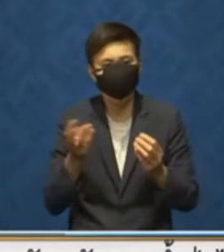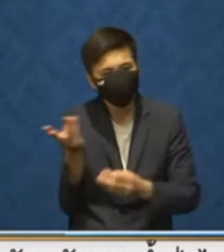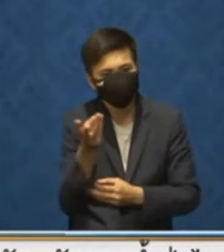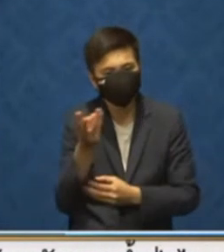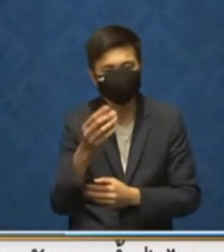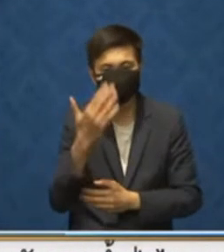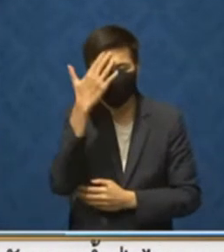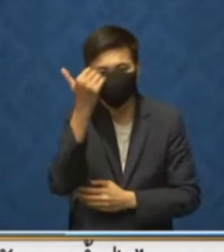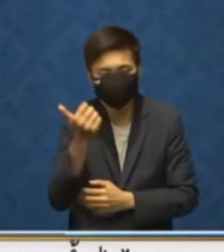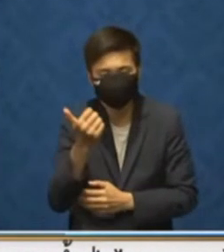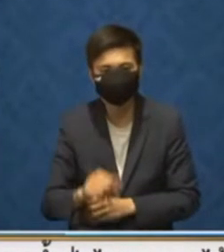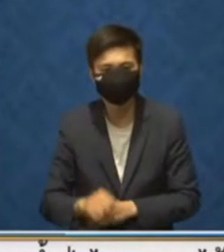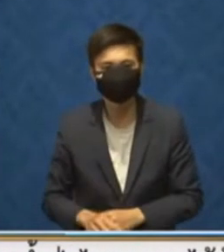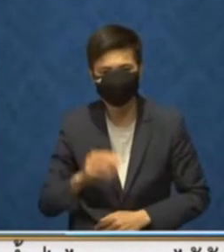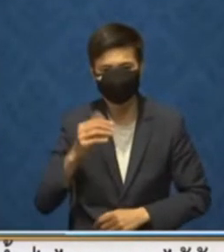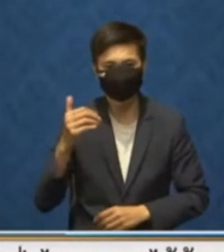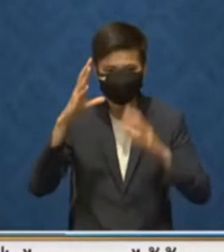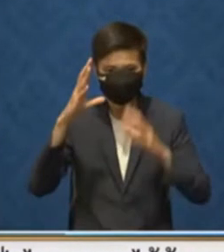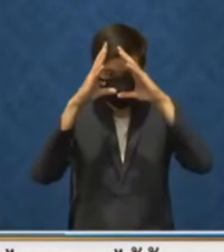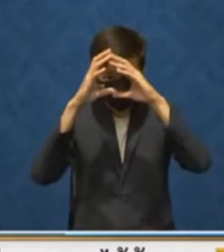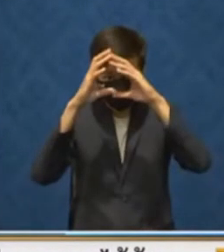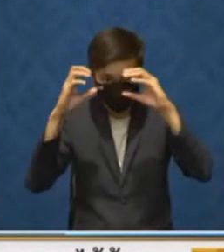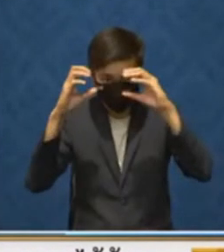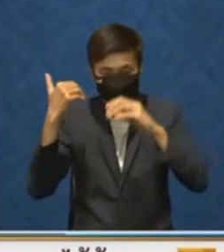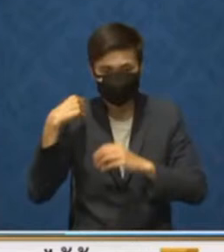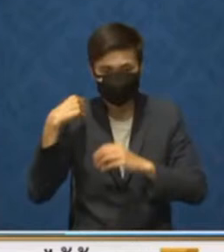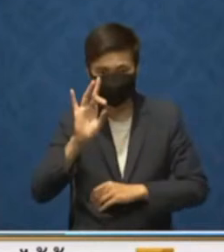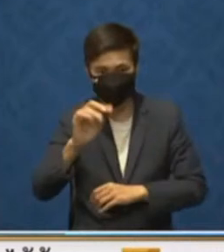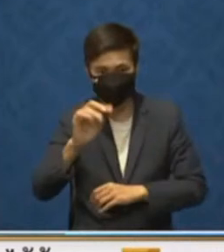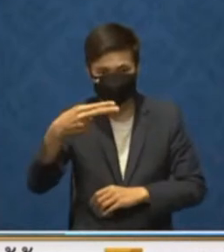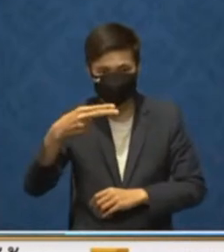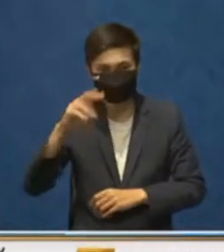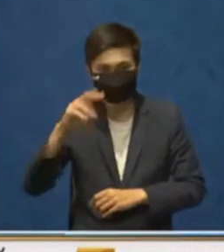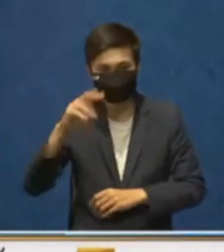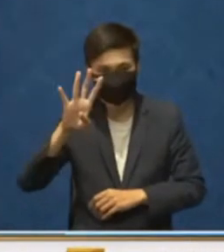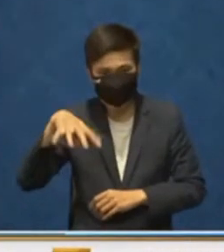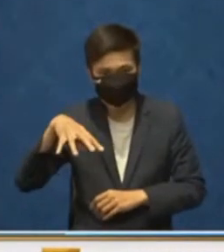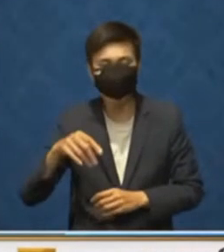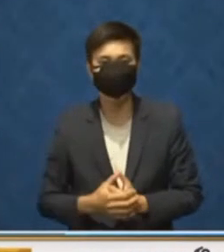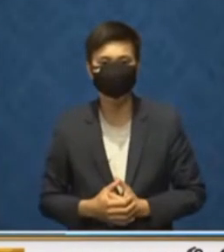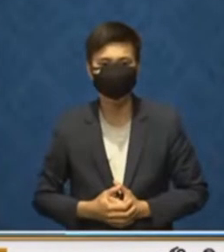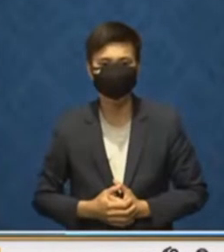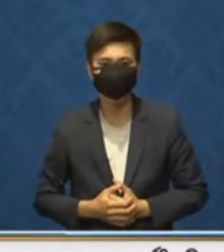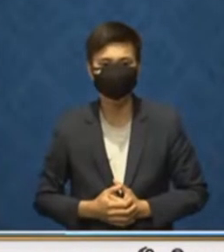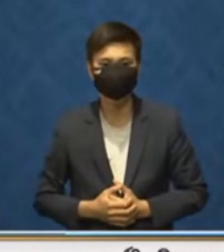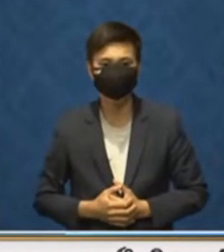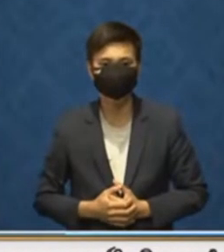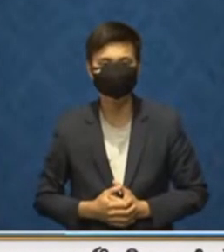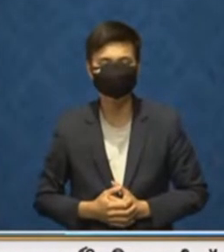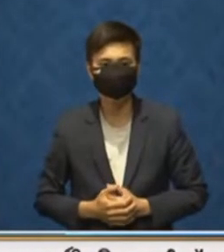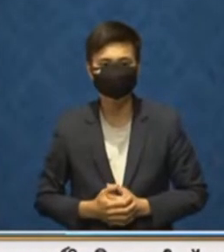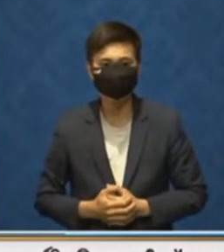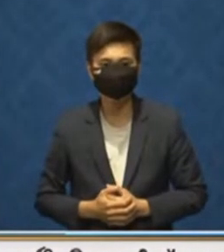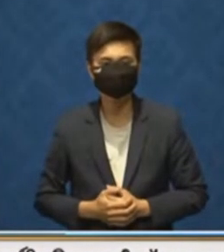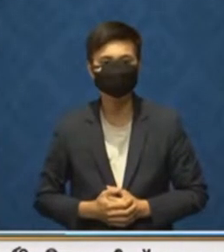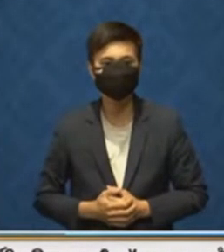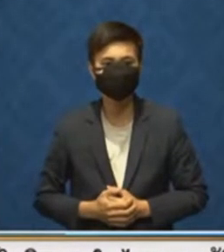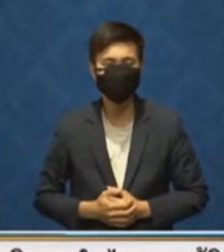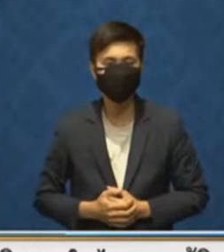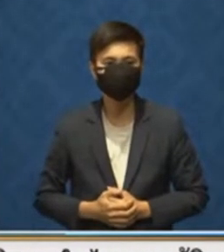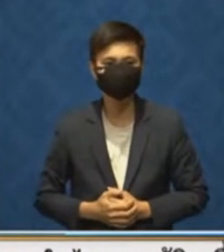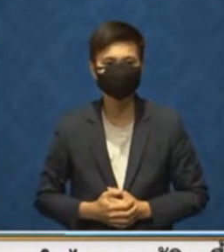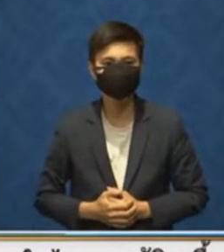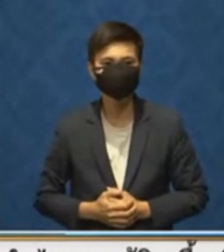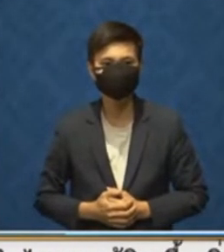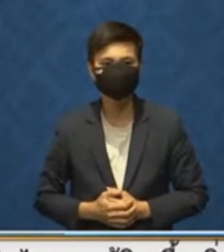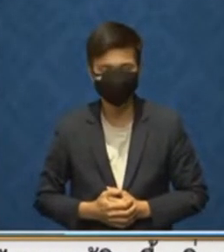สมอง 84000เซลล์นะครับที่เรามาดูงบประมาณของประเทศใน